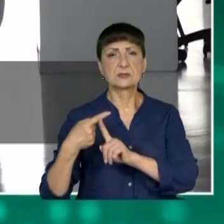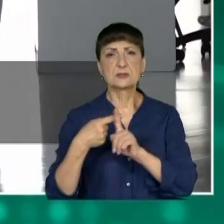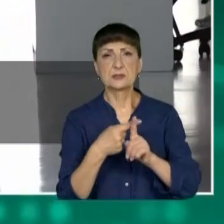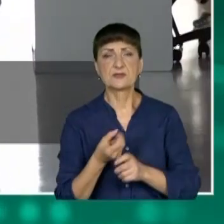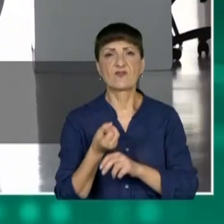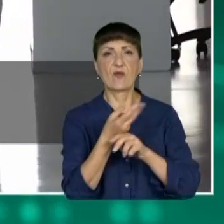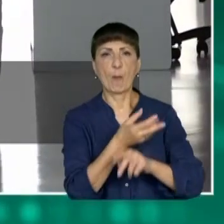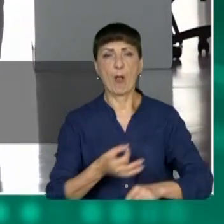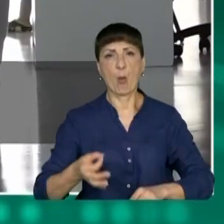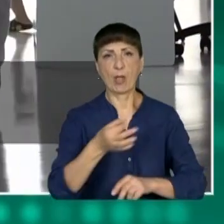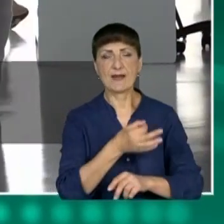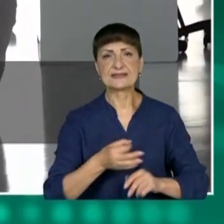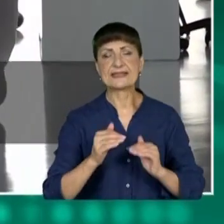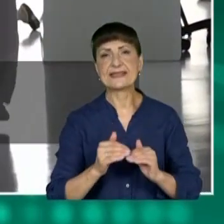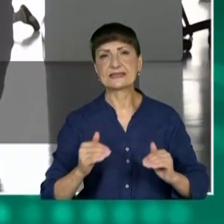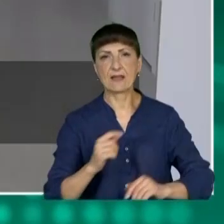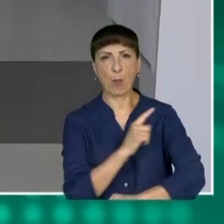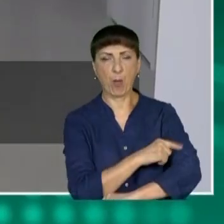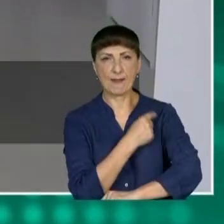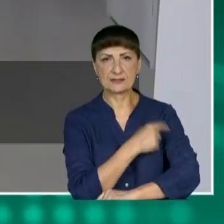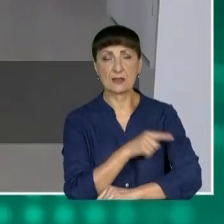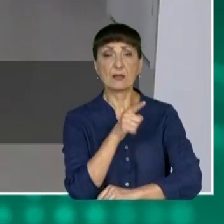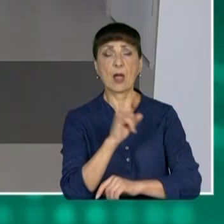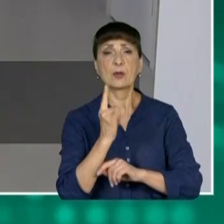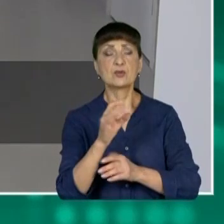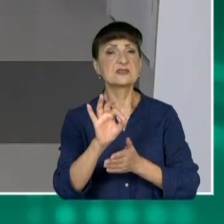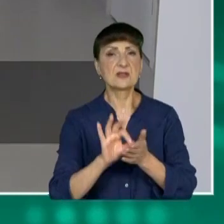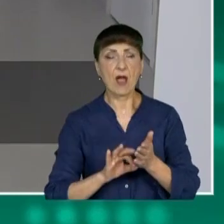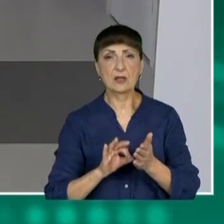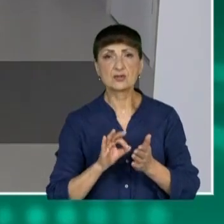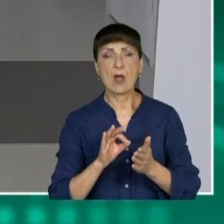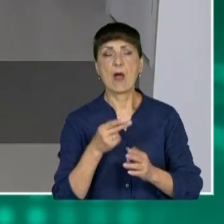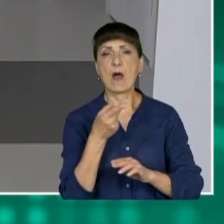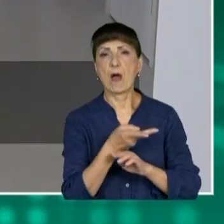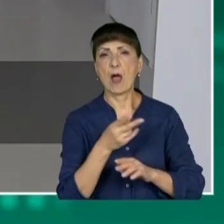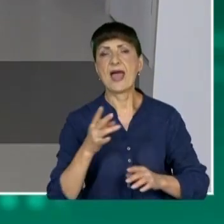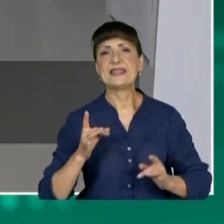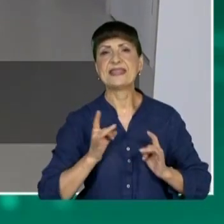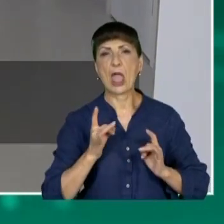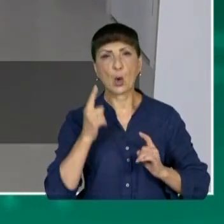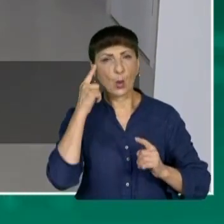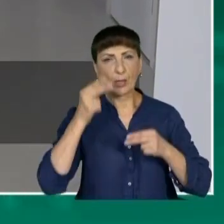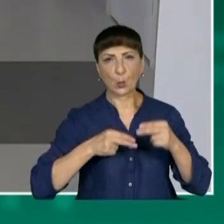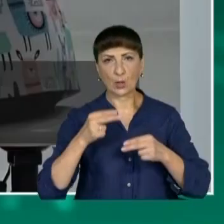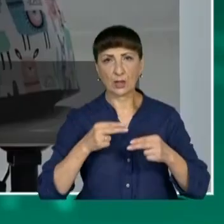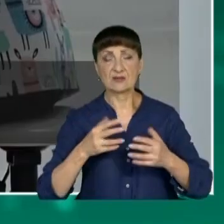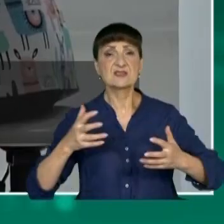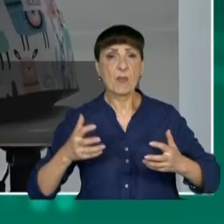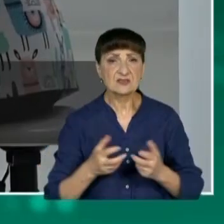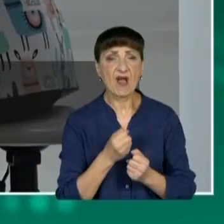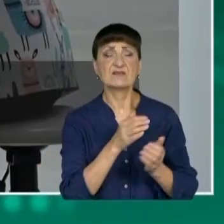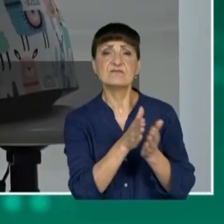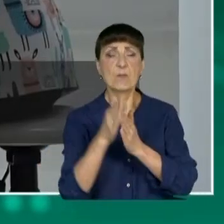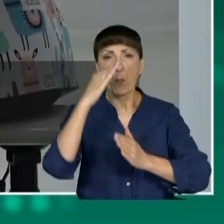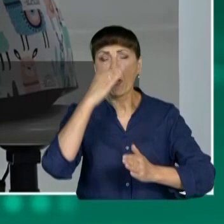в областную детскую многопрофильную больницу. Там ребенка сразу положили в отделение нейрохирургии. Спасатели в очередной раз обратились